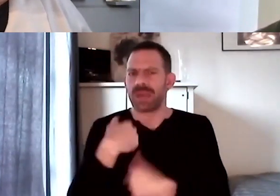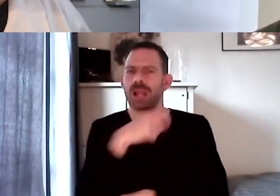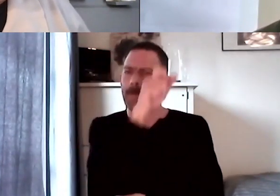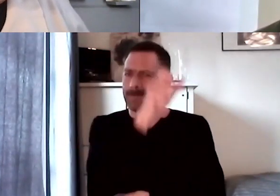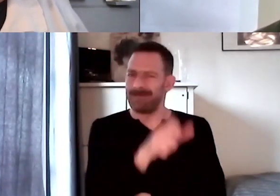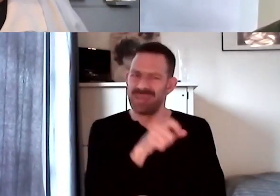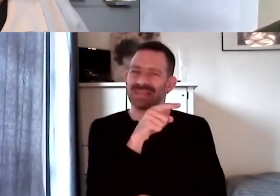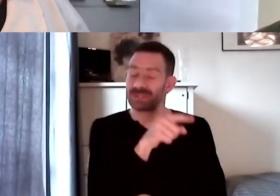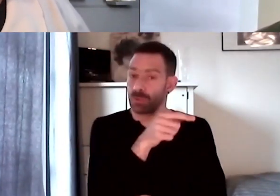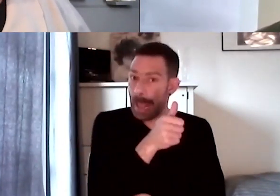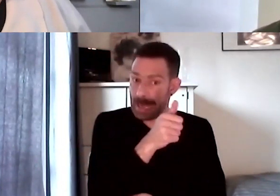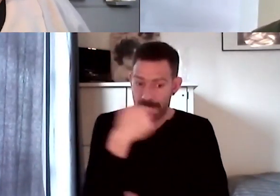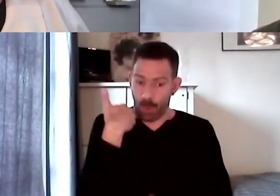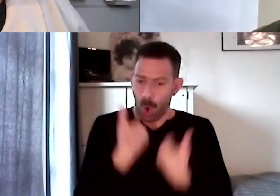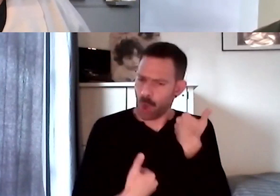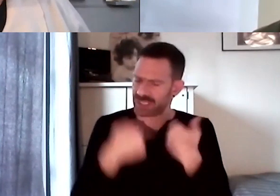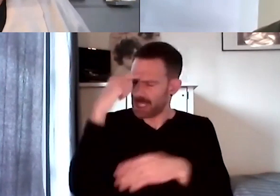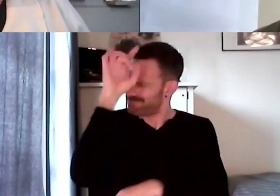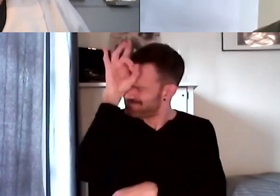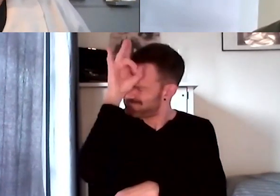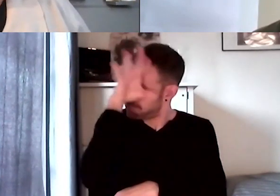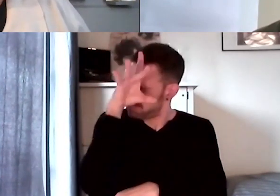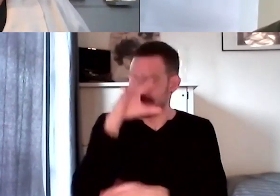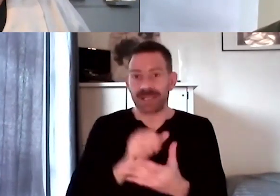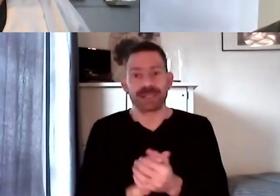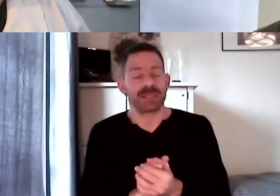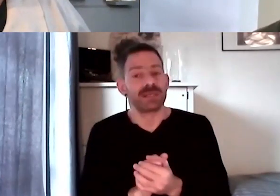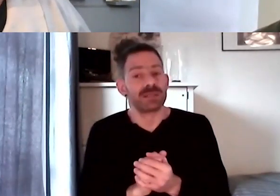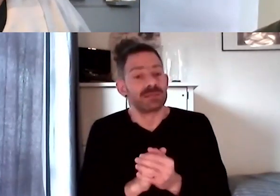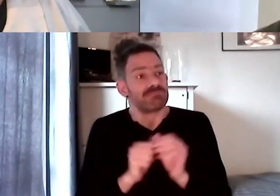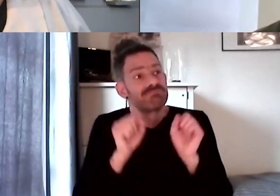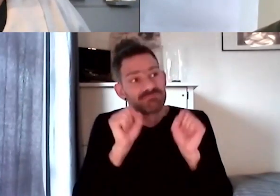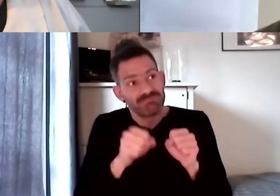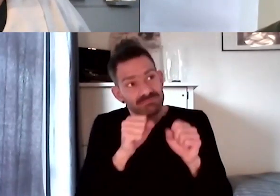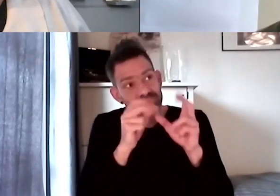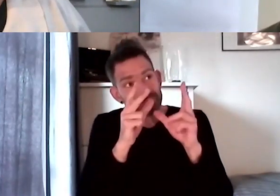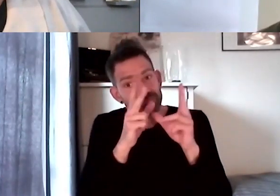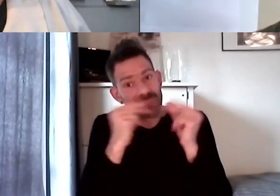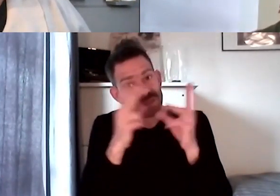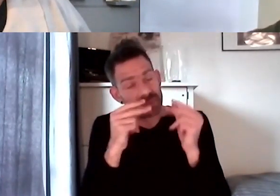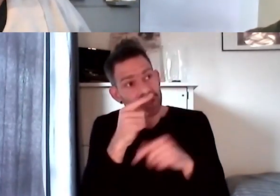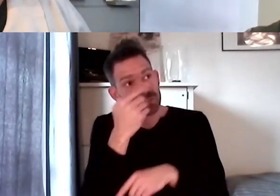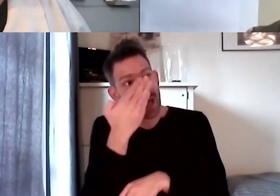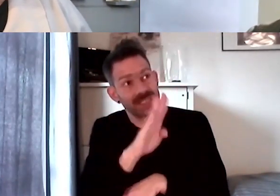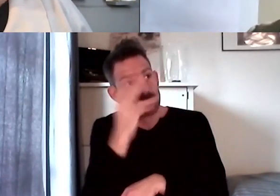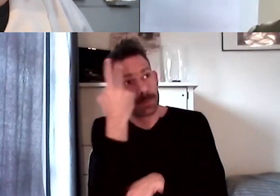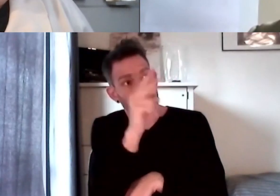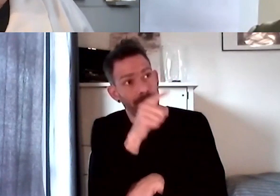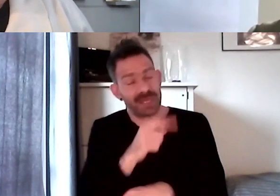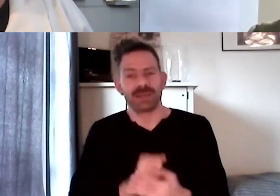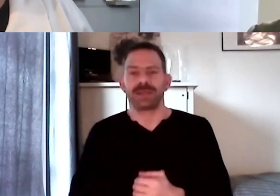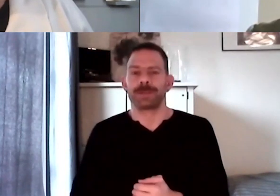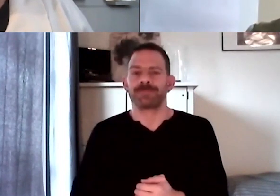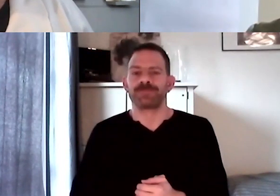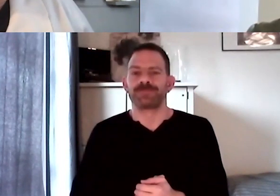le déni de son handicap. Est-ce que tu peux nous dire quelle a été ta posture justement, Elisabeth ? Alors,